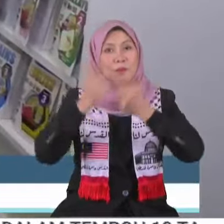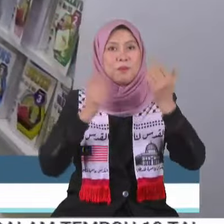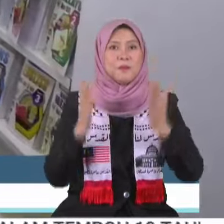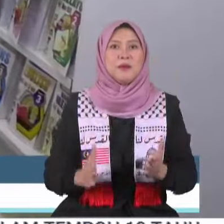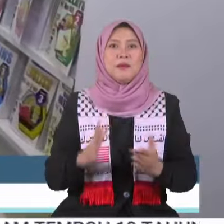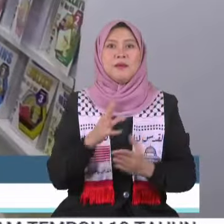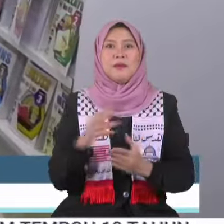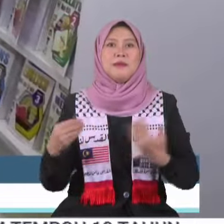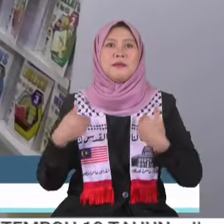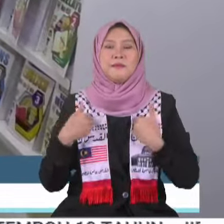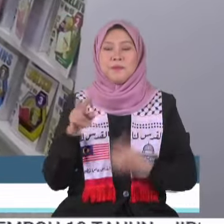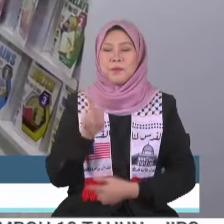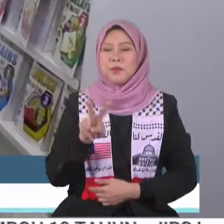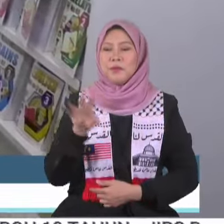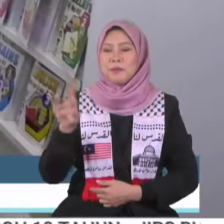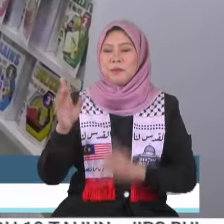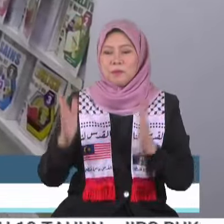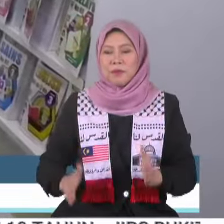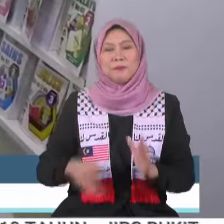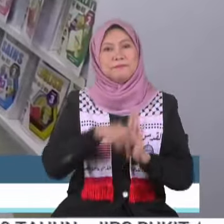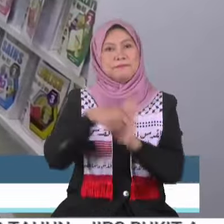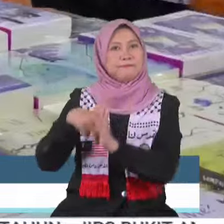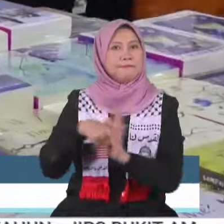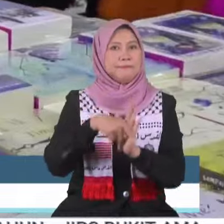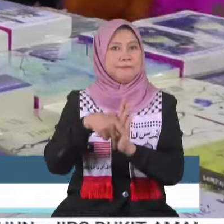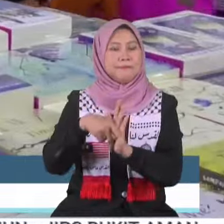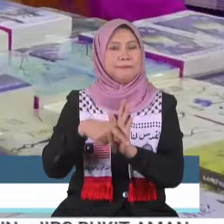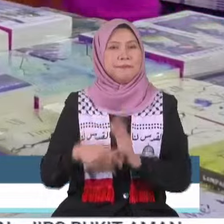selain disertai 28 pempamer.